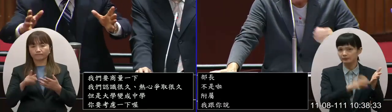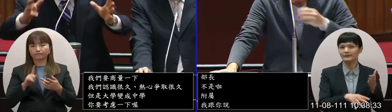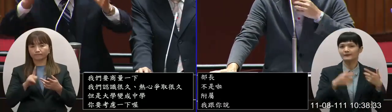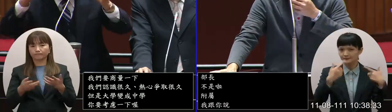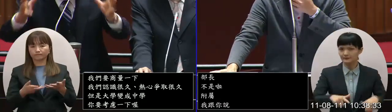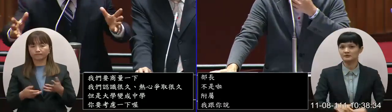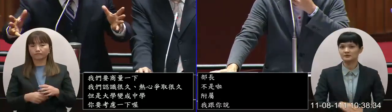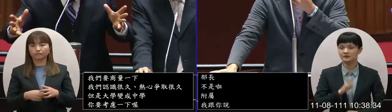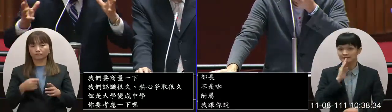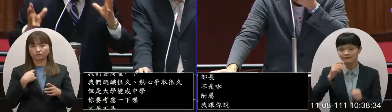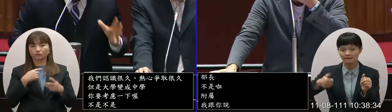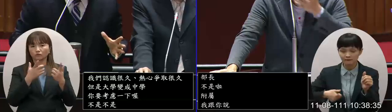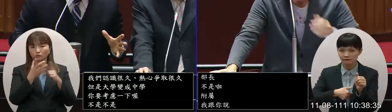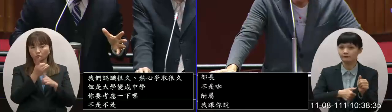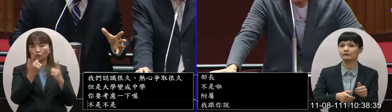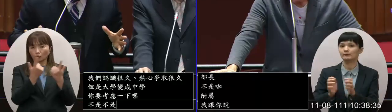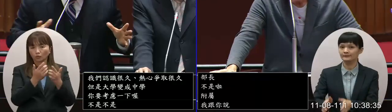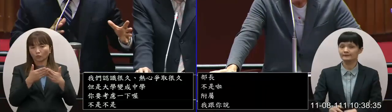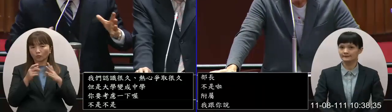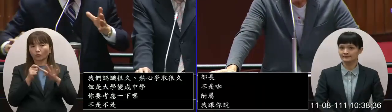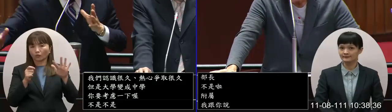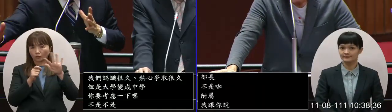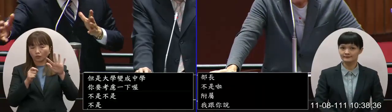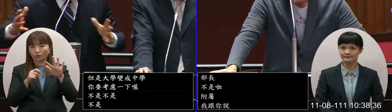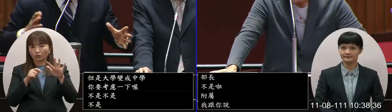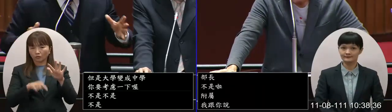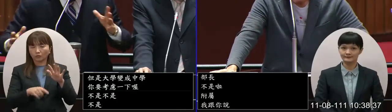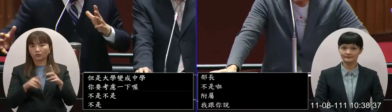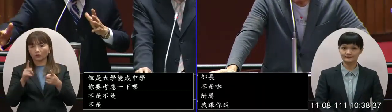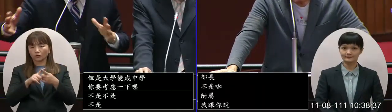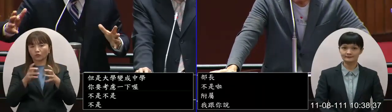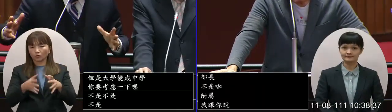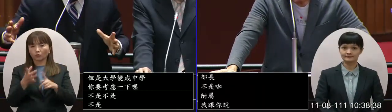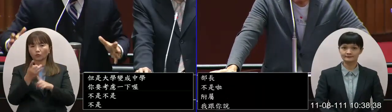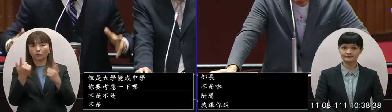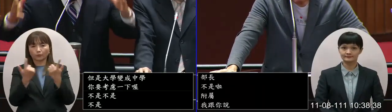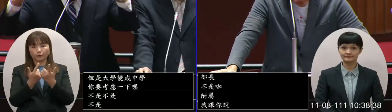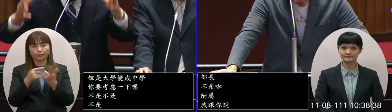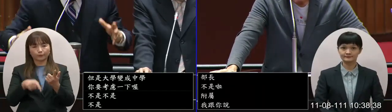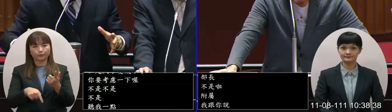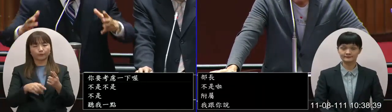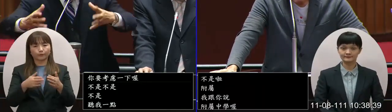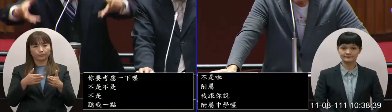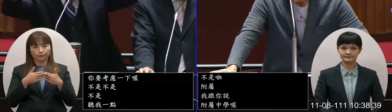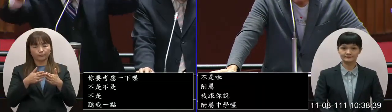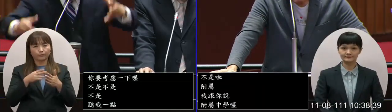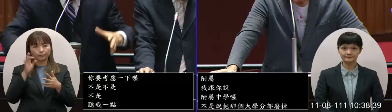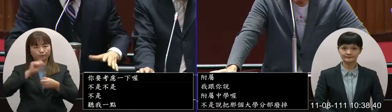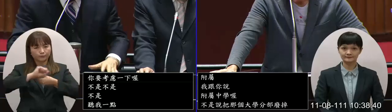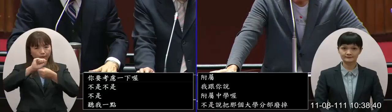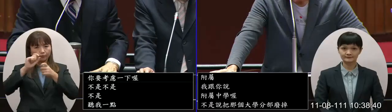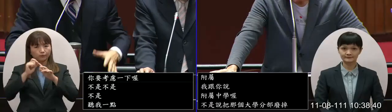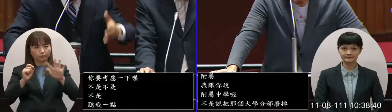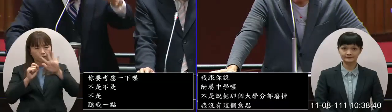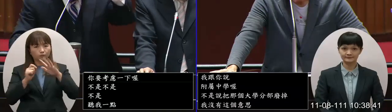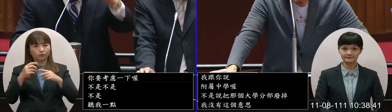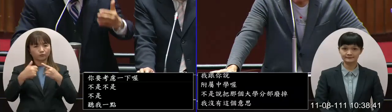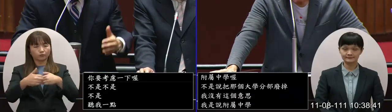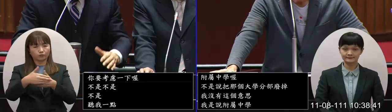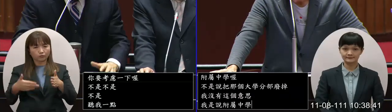好、哦，附属 中学需要高中， 对啊， 该是伫竹北安怎来增加高中教